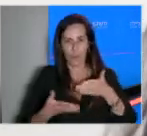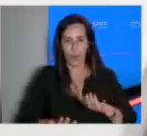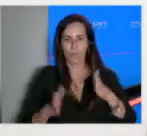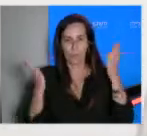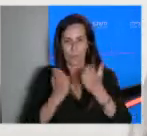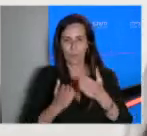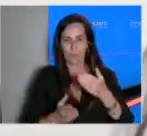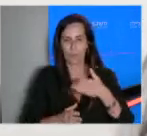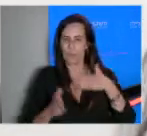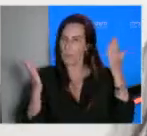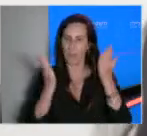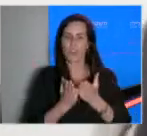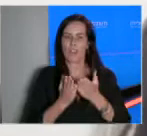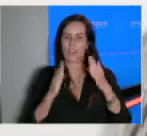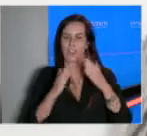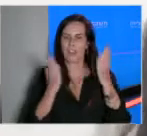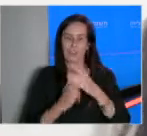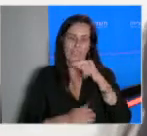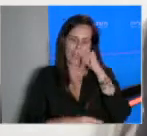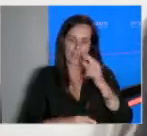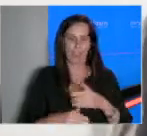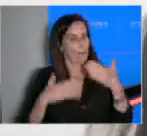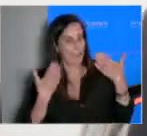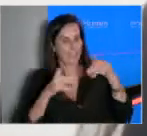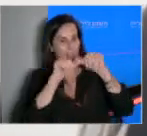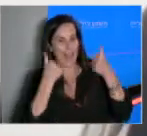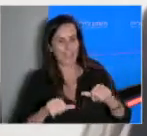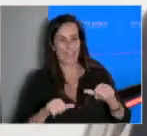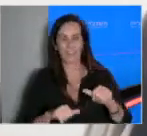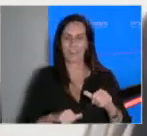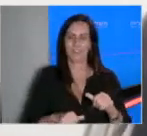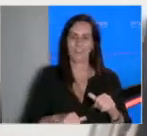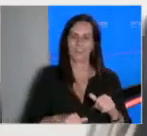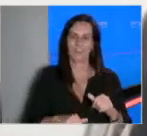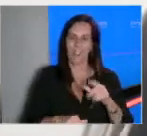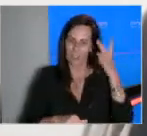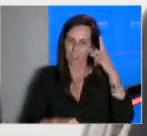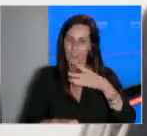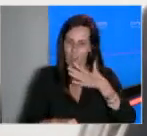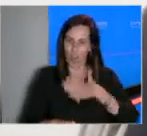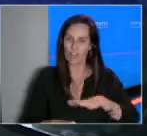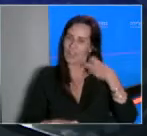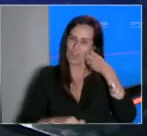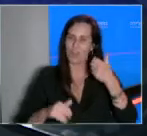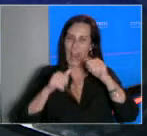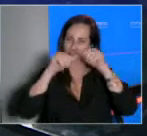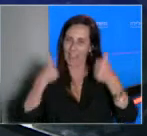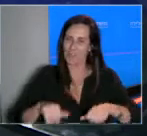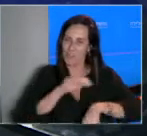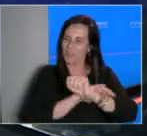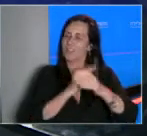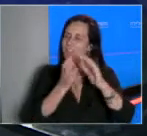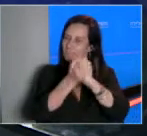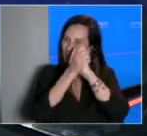באר שבעית, ואני באר שבעית גאה. מזל טוב על הגביע, הבנתי שאת רוצה את הפרגון, זכיתם